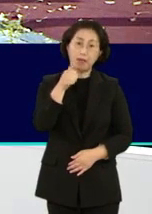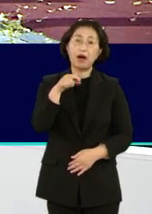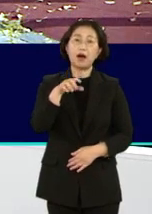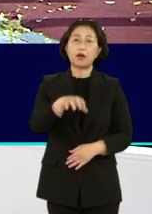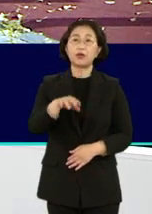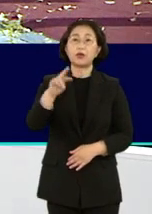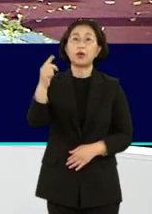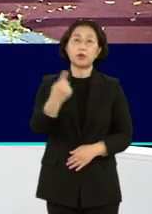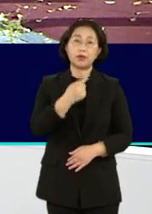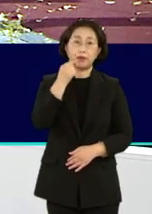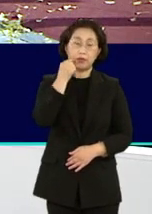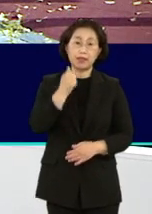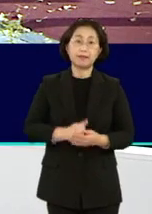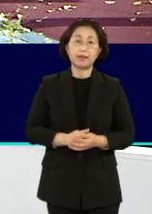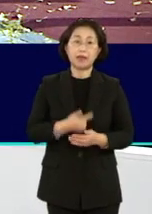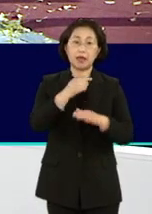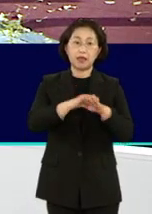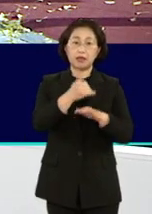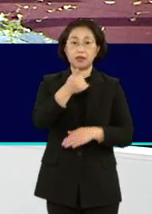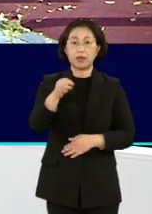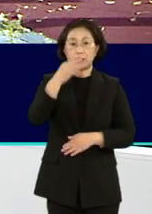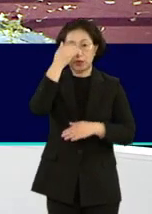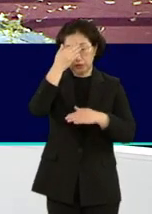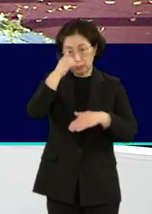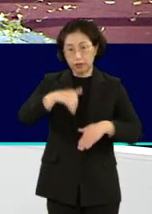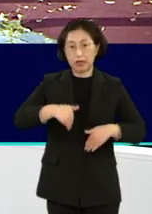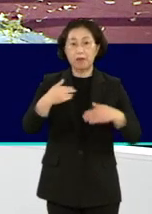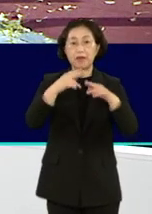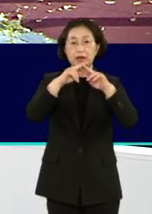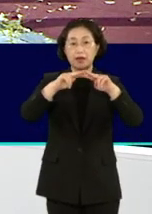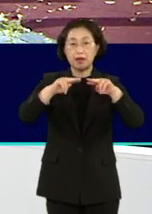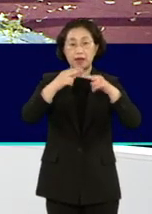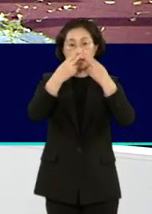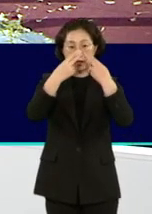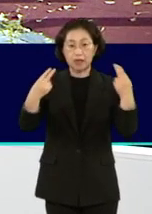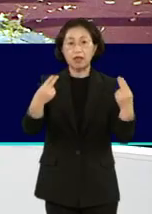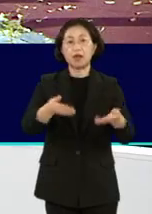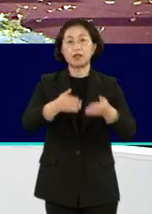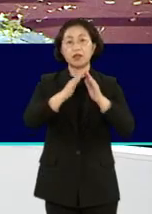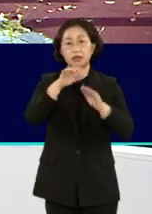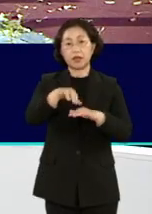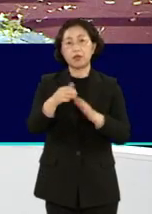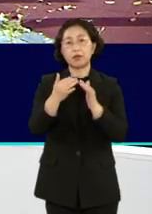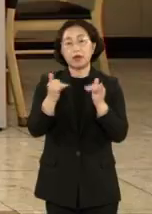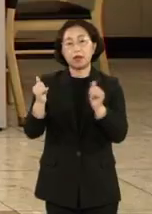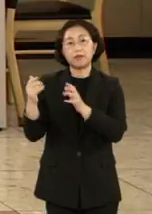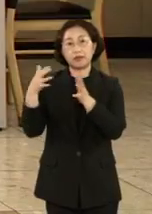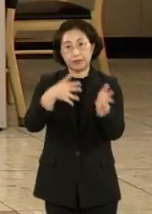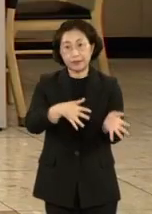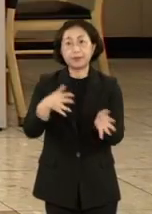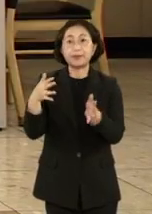대전 세종 충남에 마련된 분향소에도 애도의 물결이 이어졌습니다. 조형준 기자입니다.